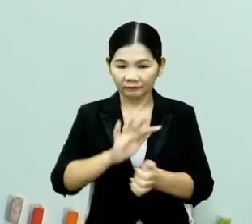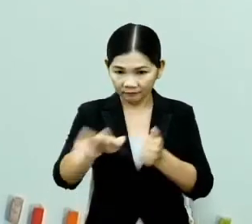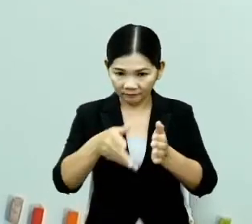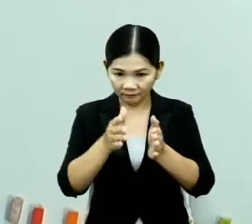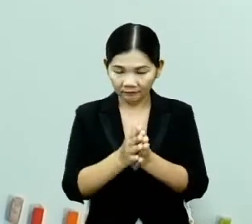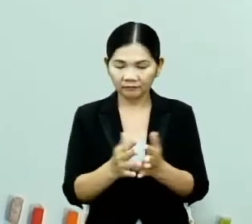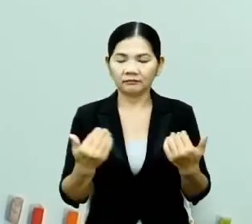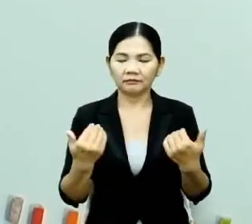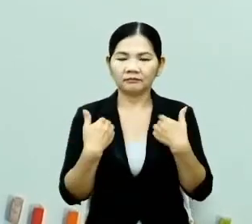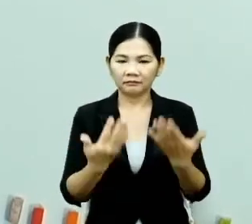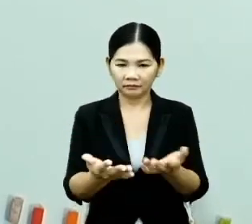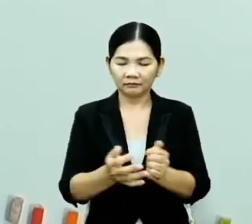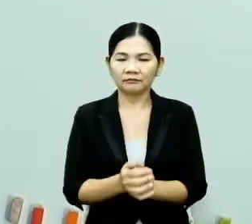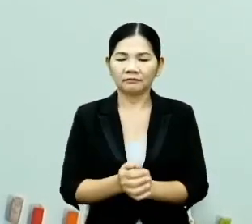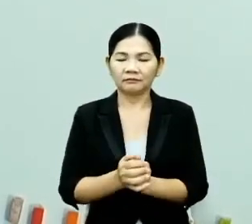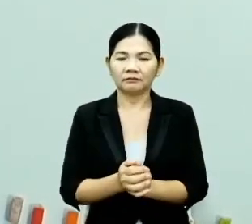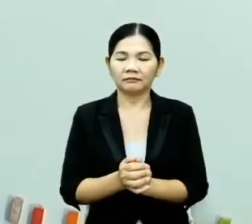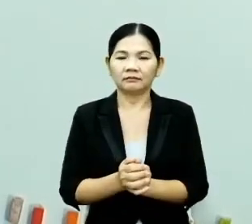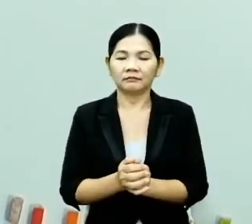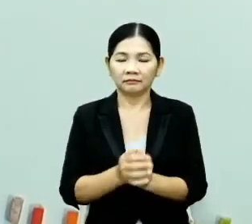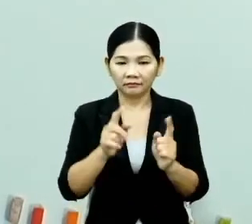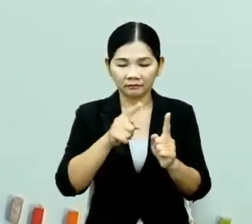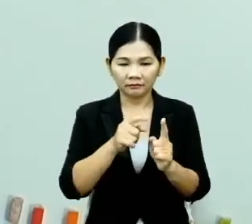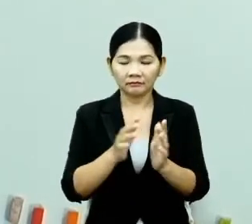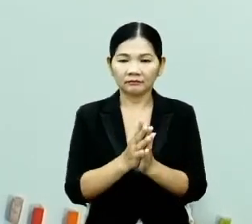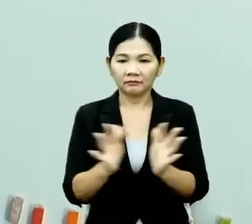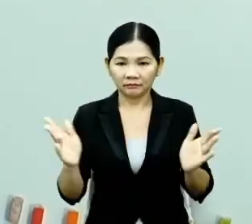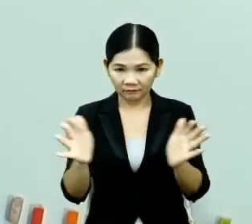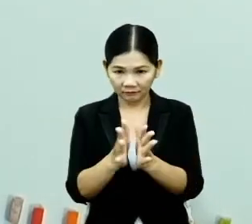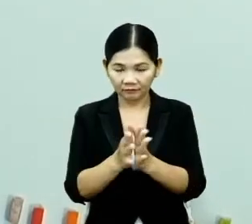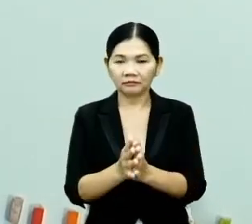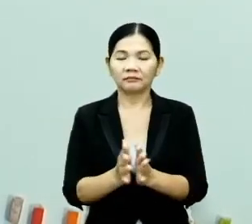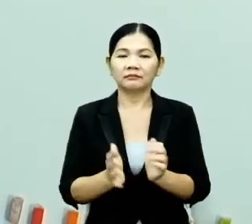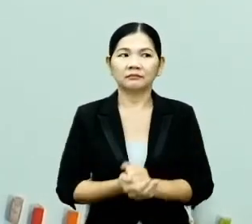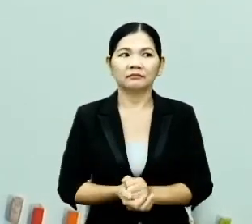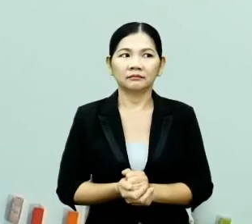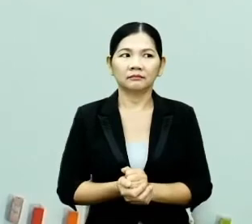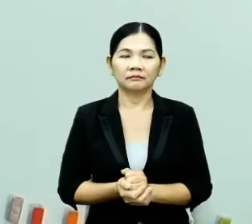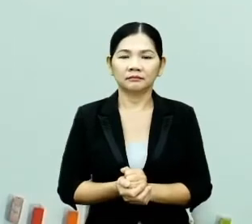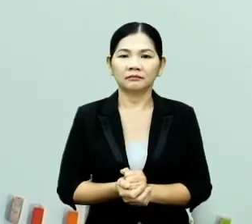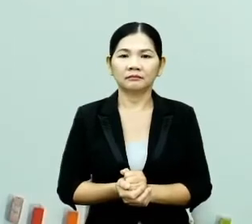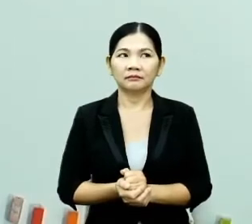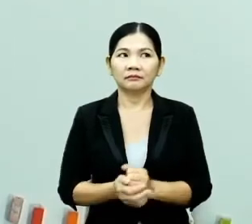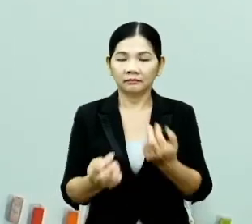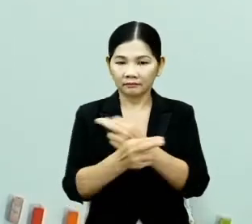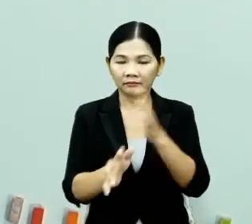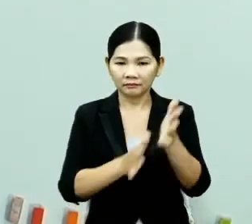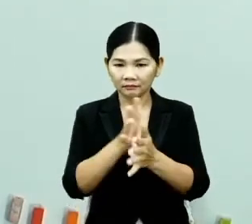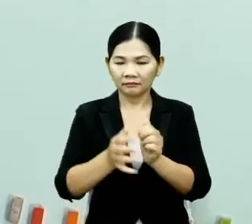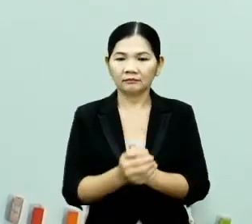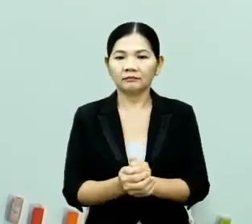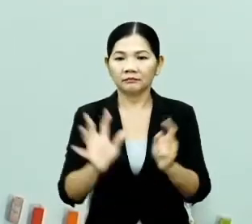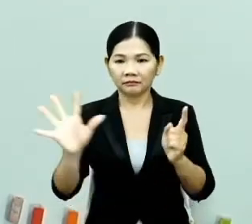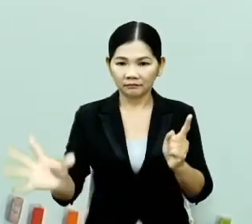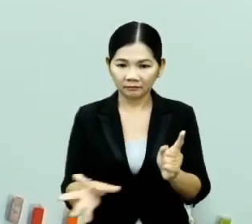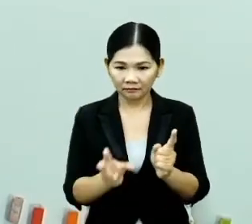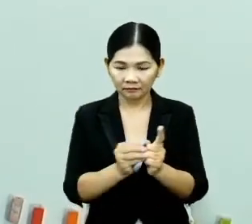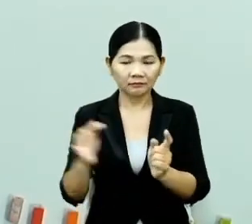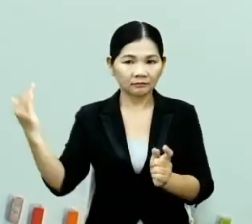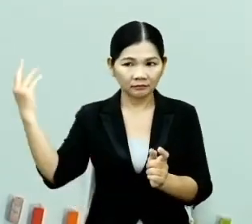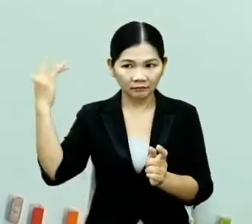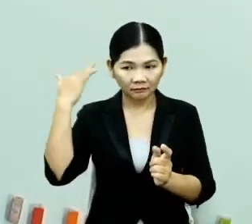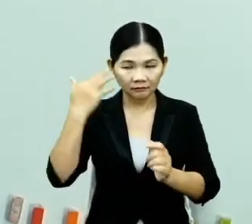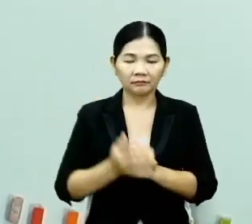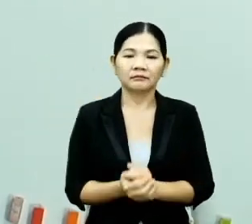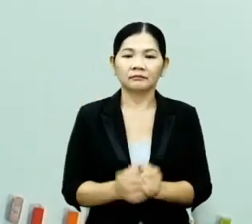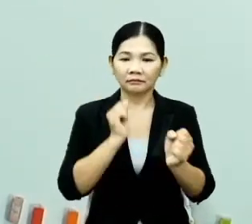ណកូនកូនឥឡូវកូនកូនត្រៀមខ្លួនផ្សំប្រកបសូត្រដោយប្រើដៃជាមួយអ្នកគ្រូណាចាកូនត្រៀមខ្លួនផ្សំប្រកបសូត្រជាមួយអ្ន